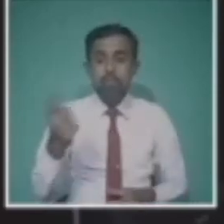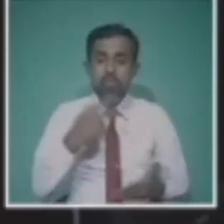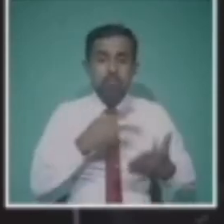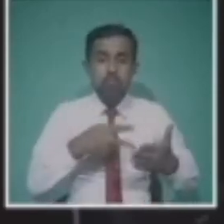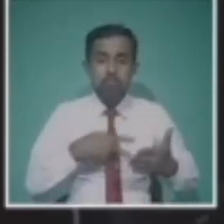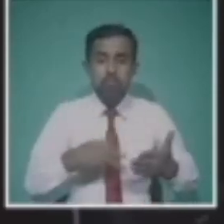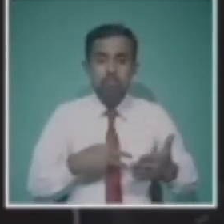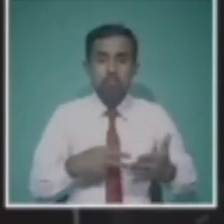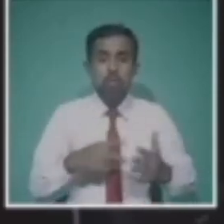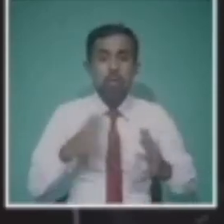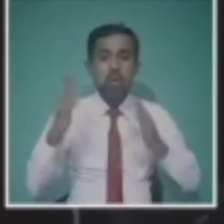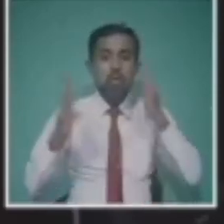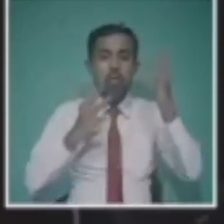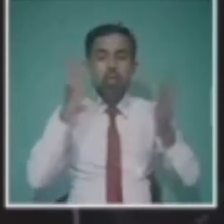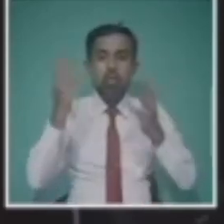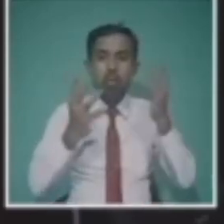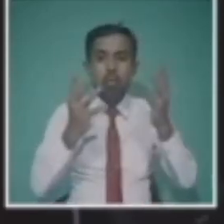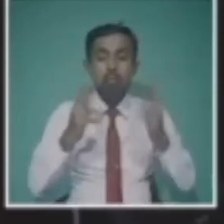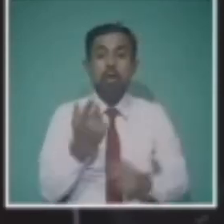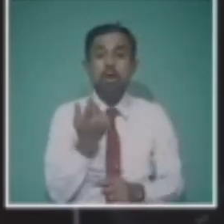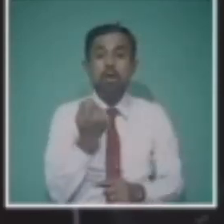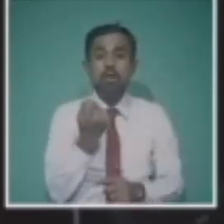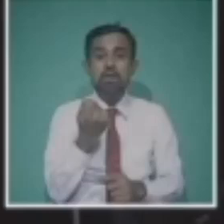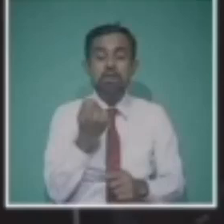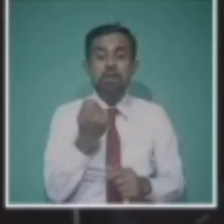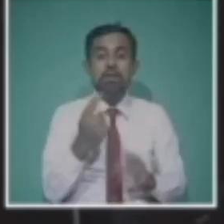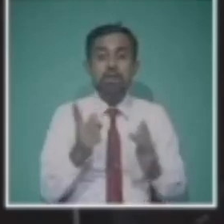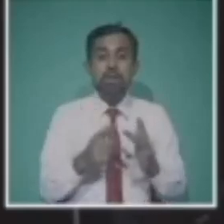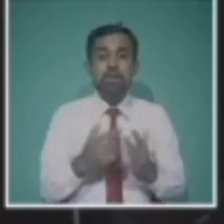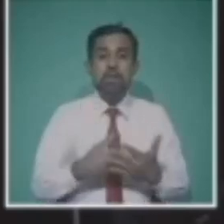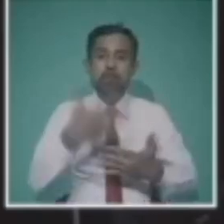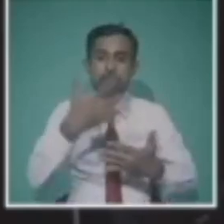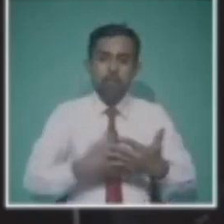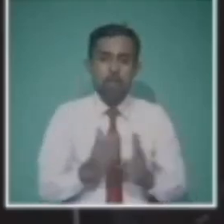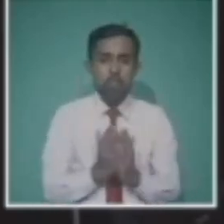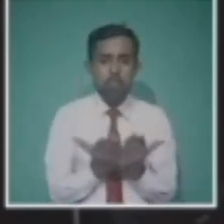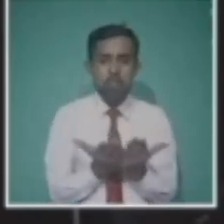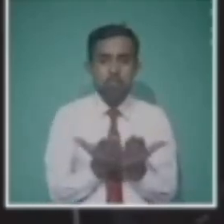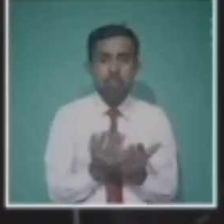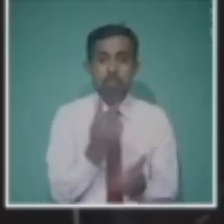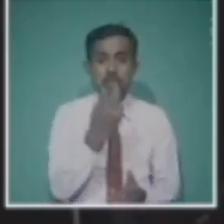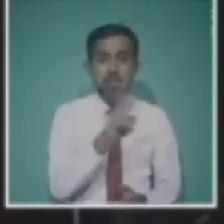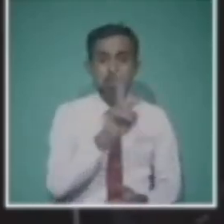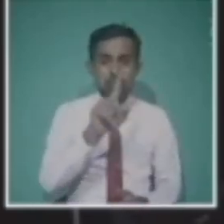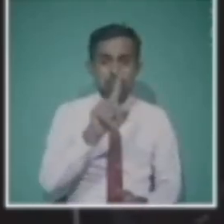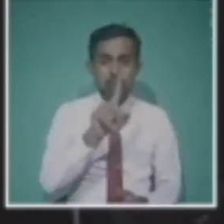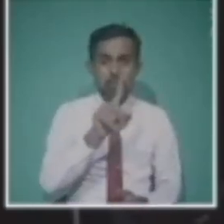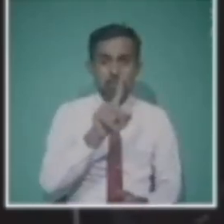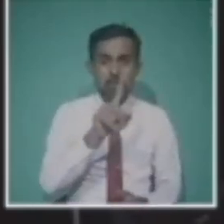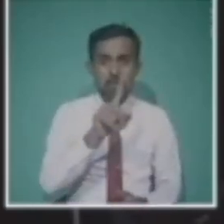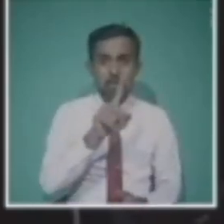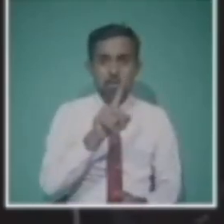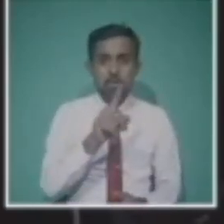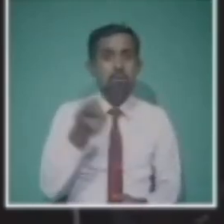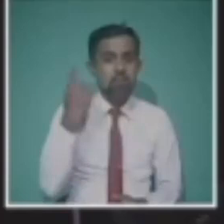ඕන ග්ලෝබල් ෆයිනෑන්ෂල් ඉන්ටෙග්‍රිටි රිපෝට් කියන එක 2021. මම දියම්